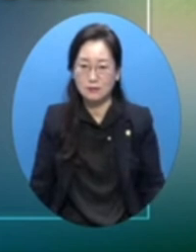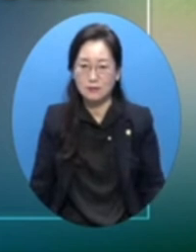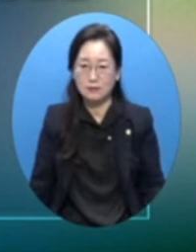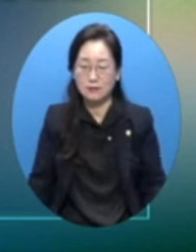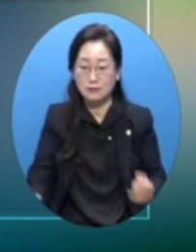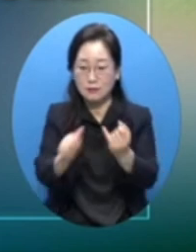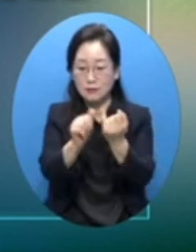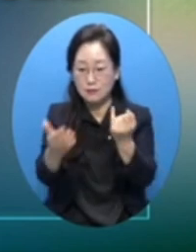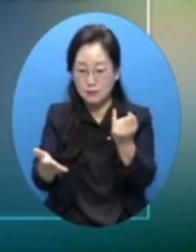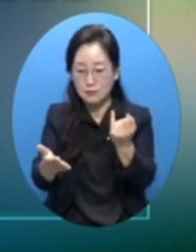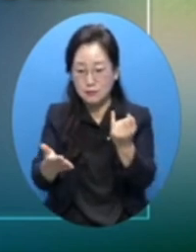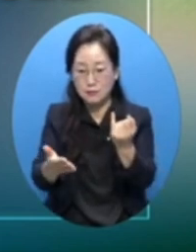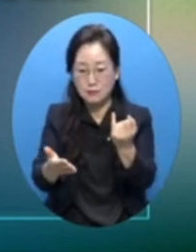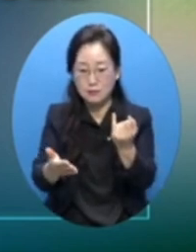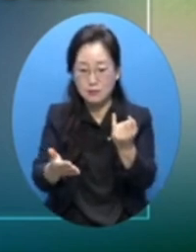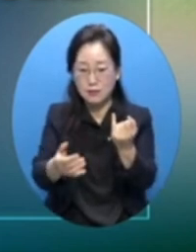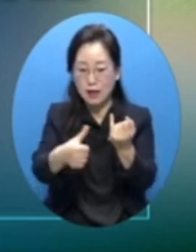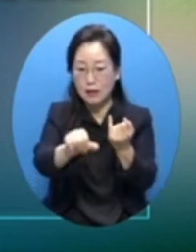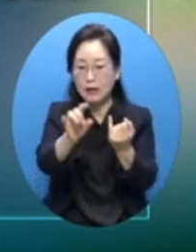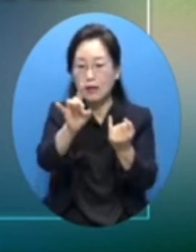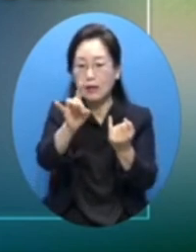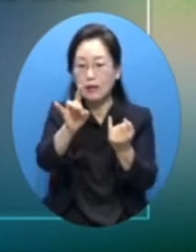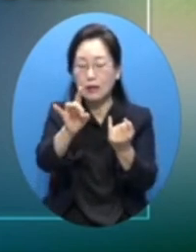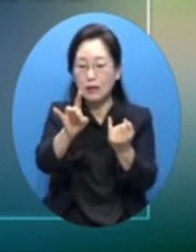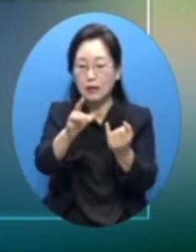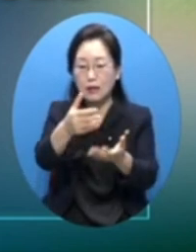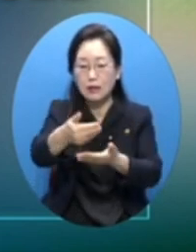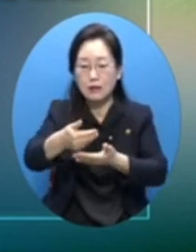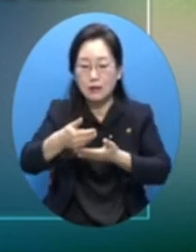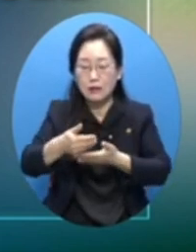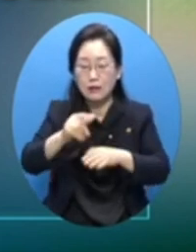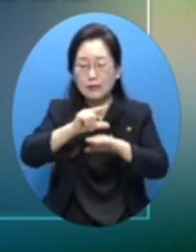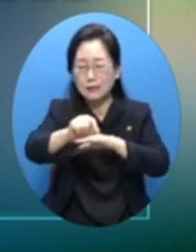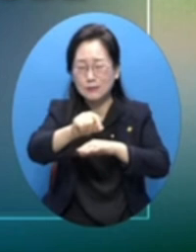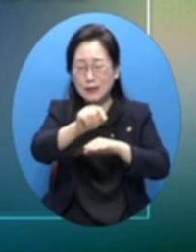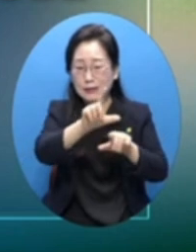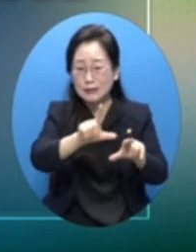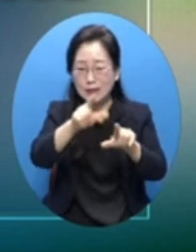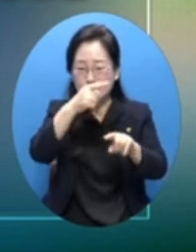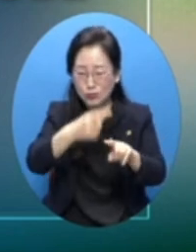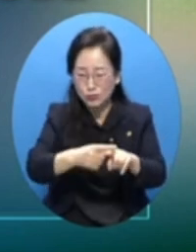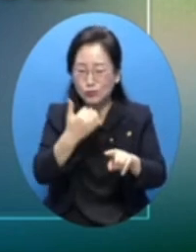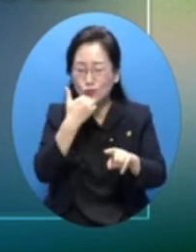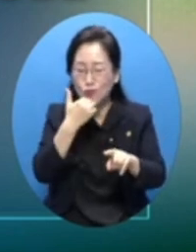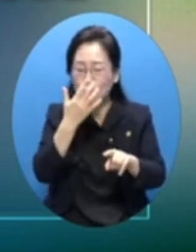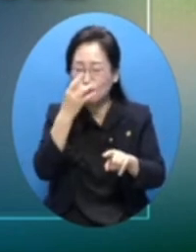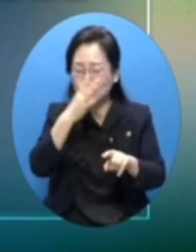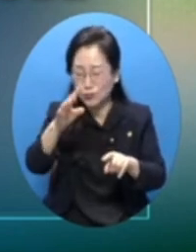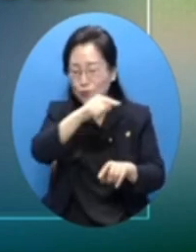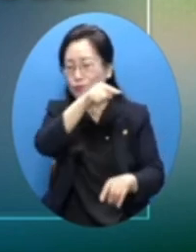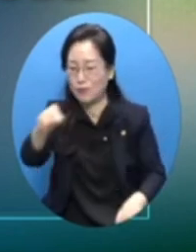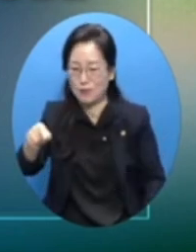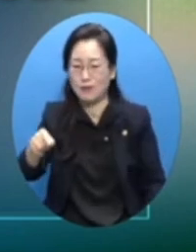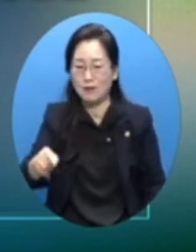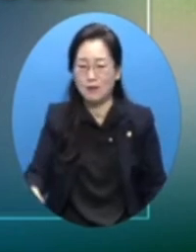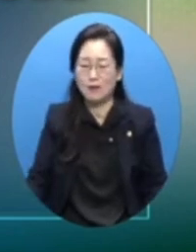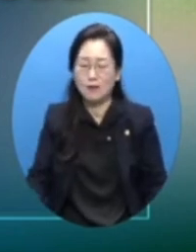남편이 남기는 이 아들을 데리고 지방에서 무작정 서울로 올라와서 정말